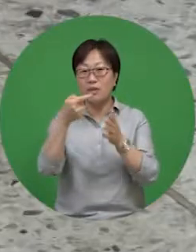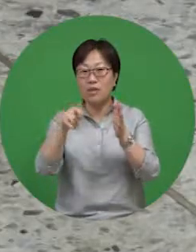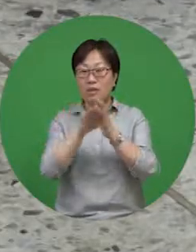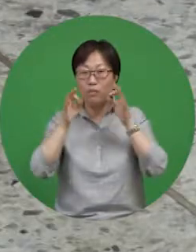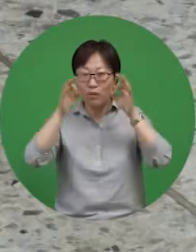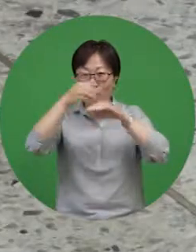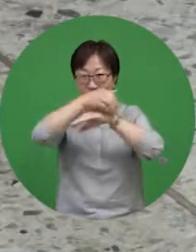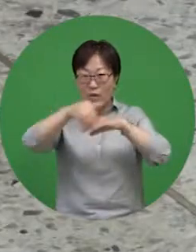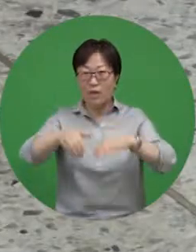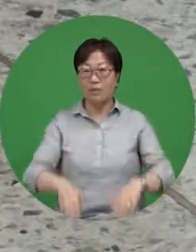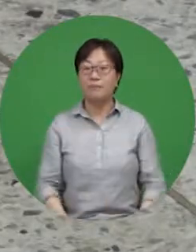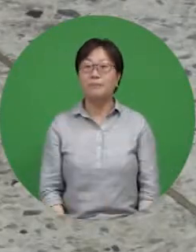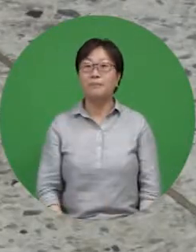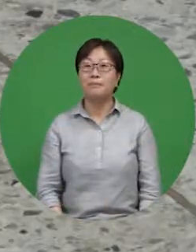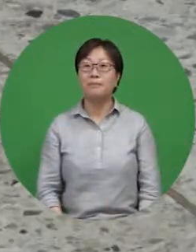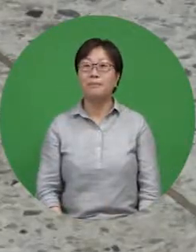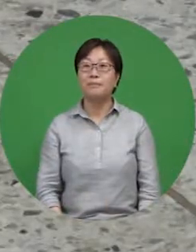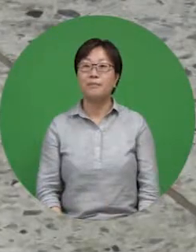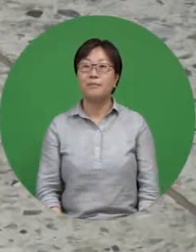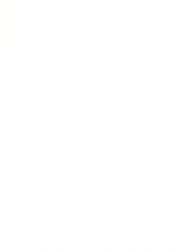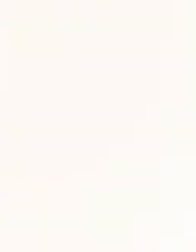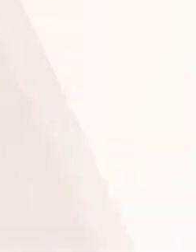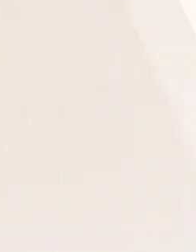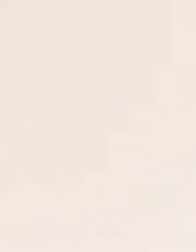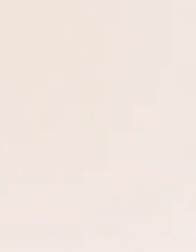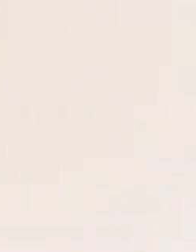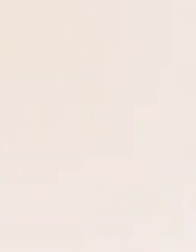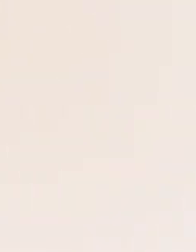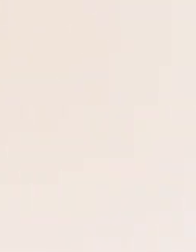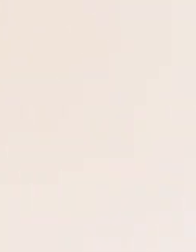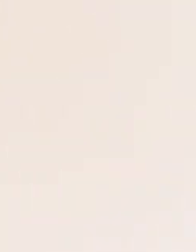있도록 노력할 것입니다.